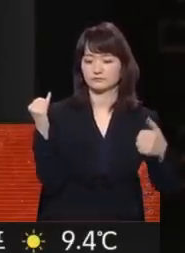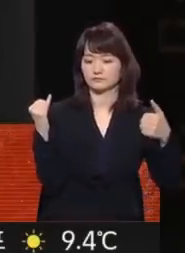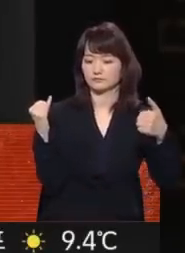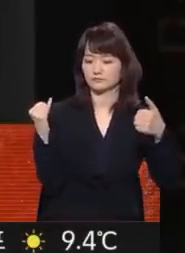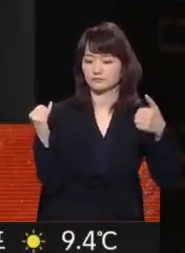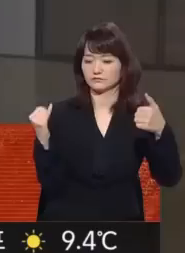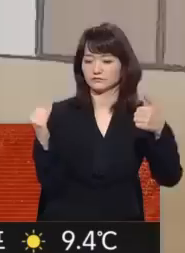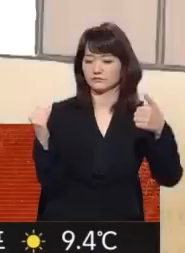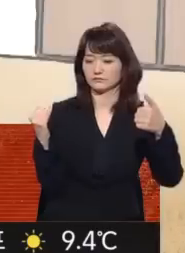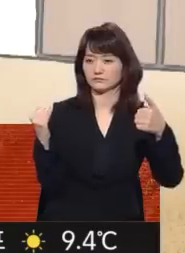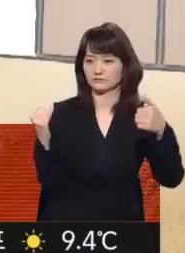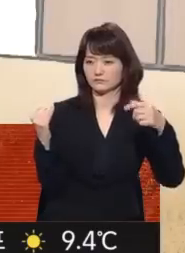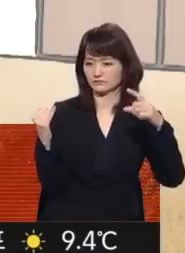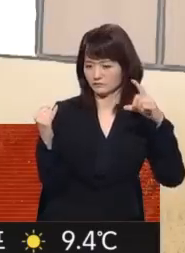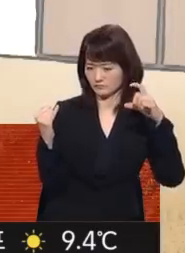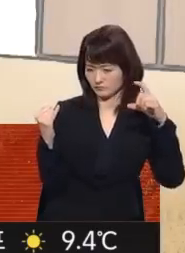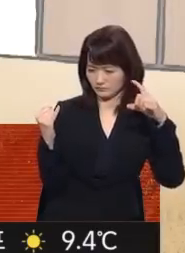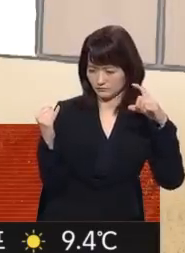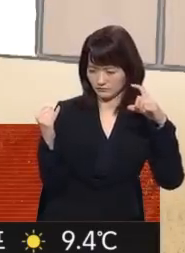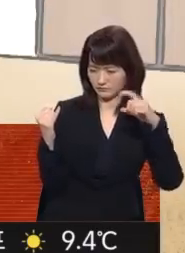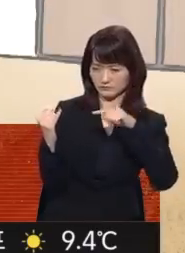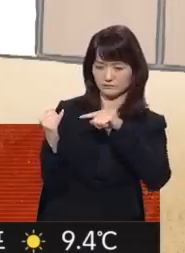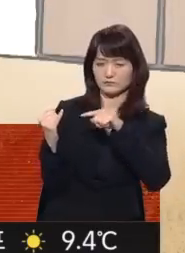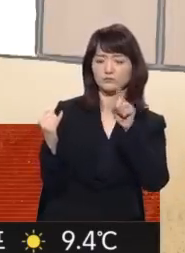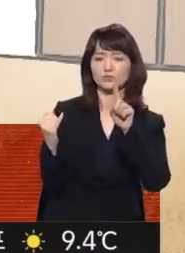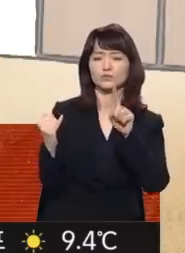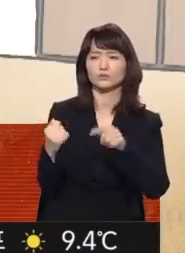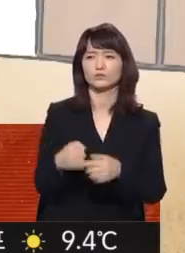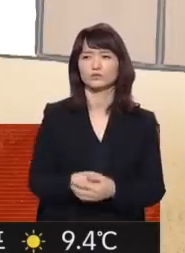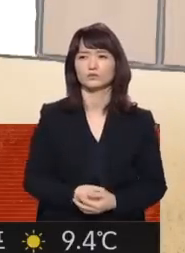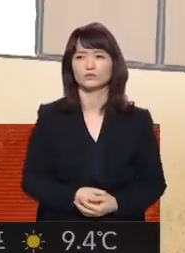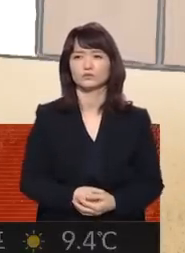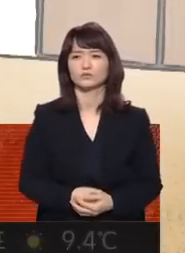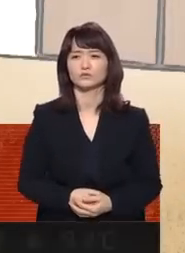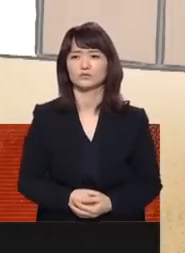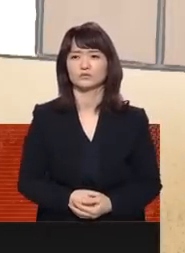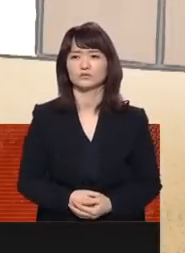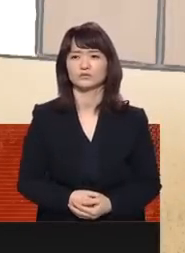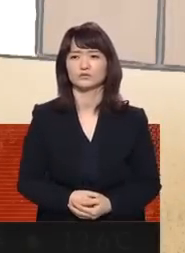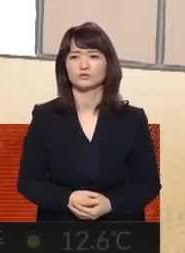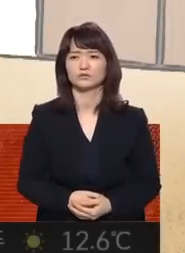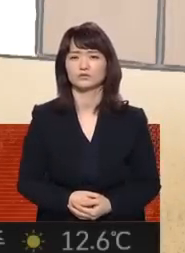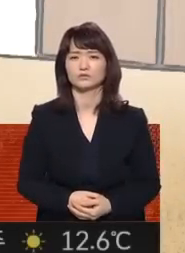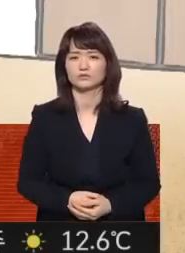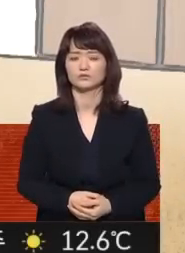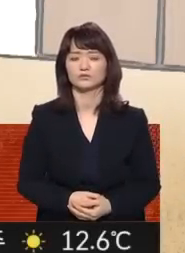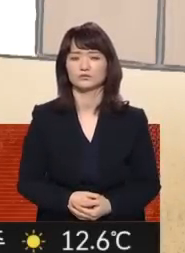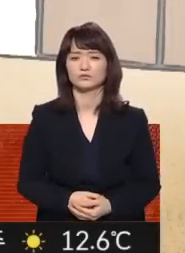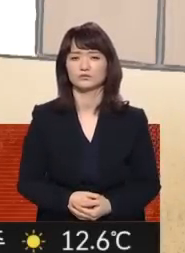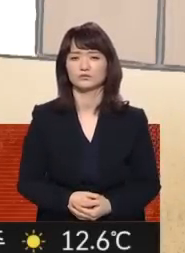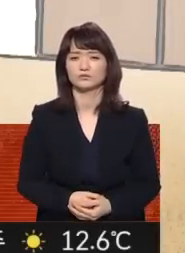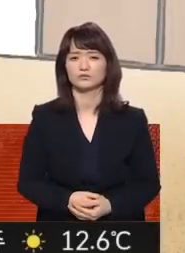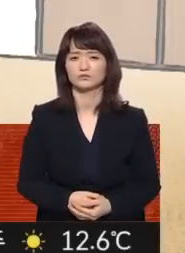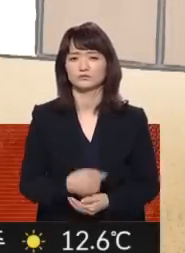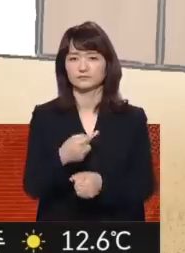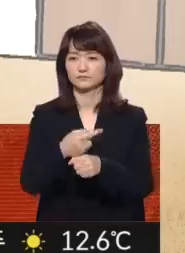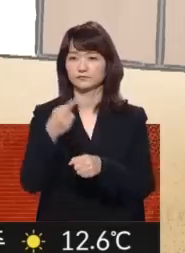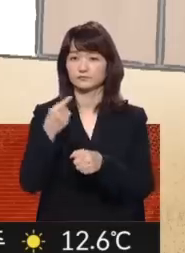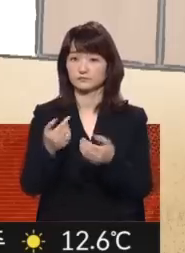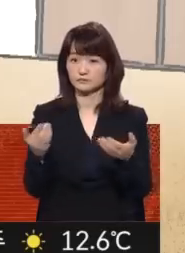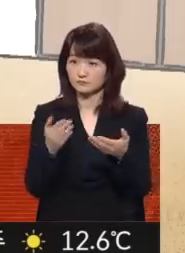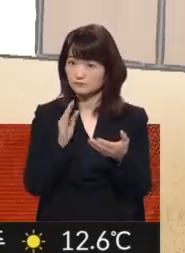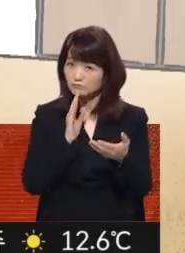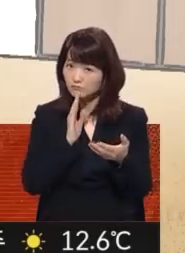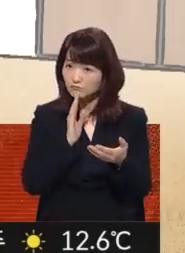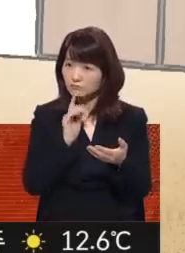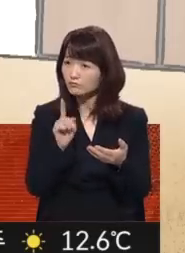여성분을 여성 면접자로 이게 사람입니까 진짜 이거 진짜 맨 안쪽에 있는 사람이 찍고 있네 진짜 지난해 있었던 일 맞아요